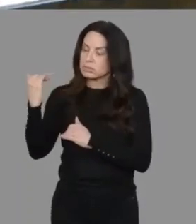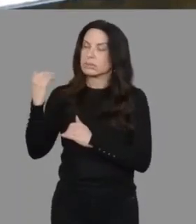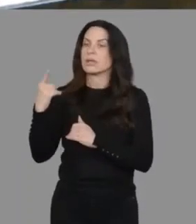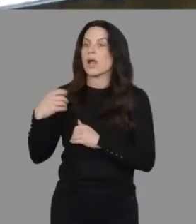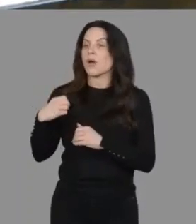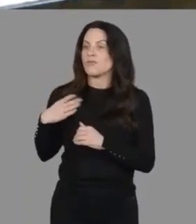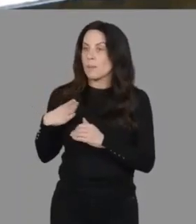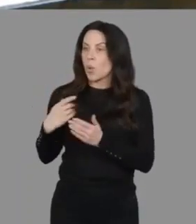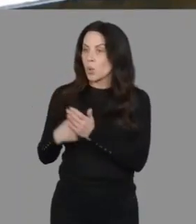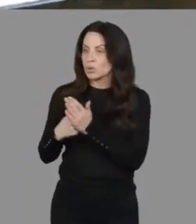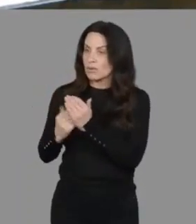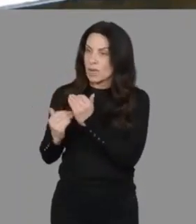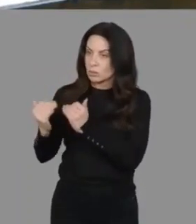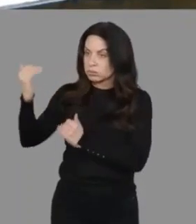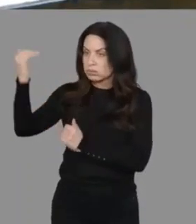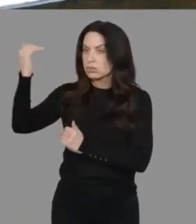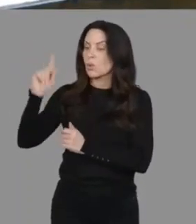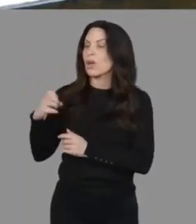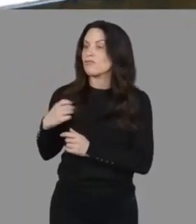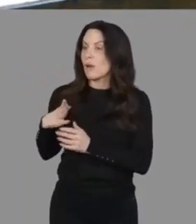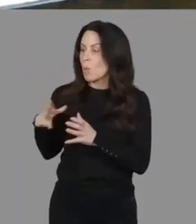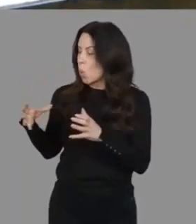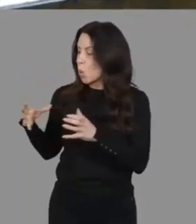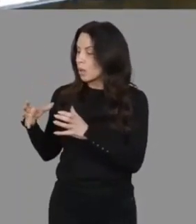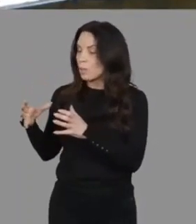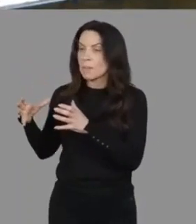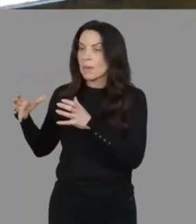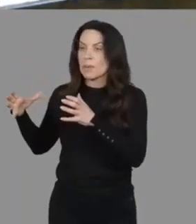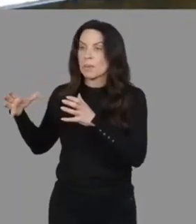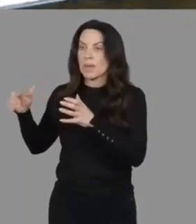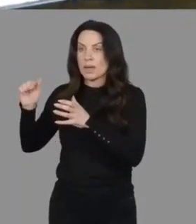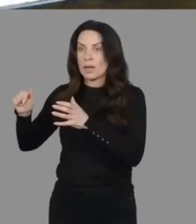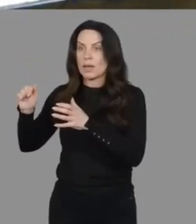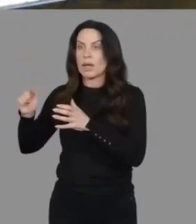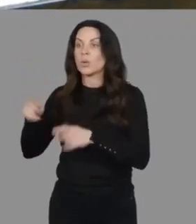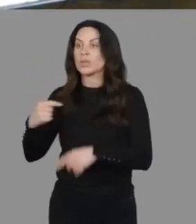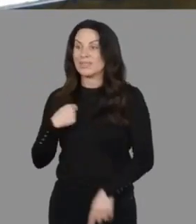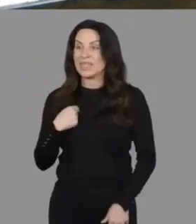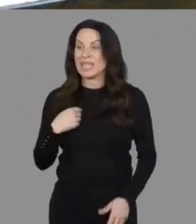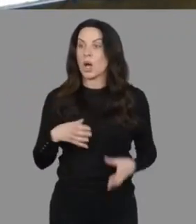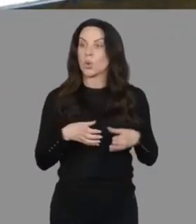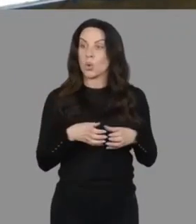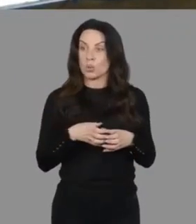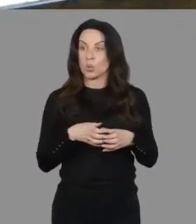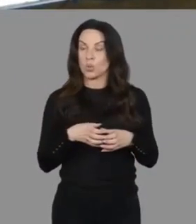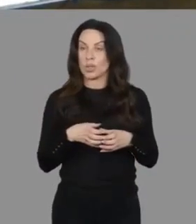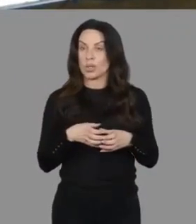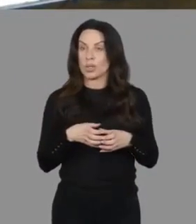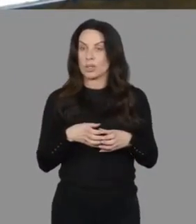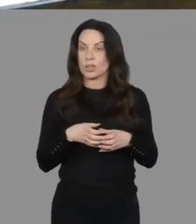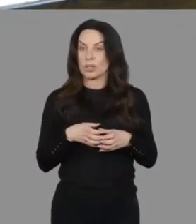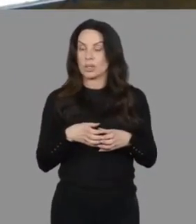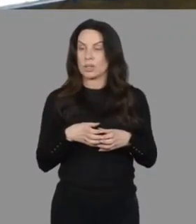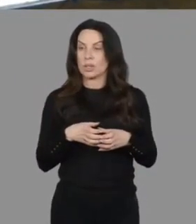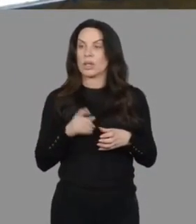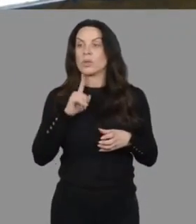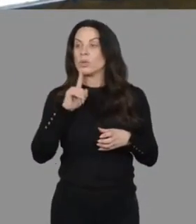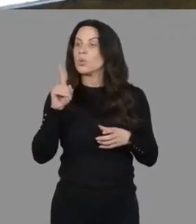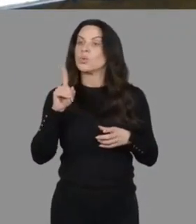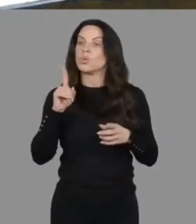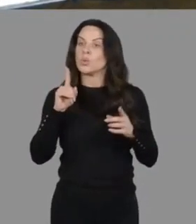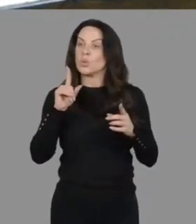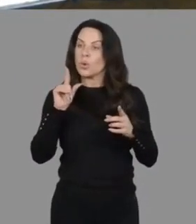Vermögenskonzentration hat zugenommen. Wir können als Kommune nur sehr, sehr begrenzt für mehr Gerechtigkeit in der Verteilung